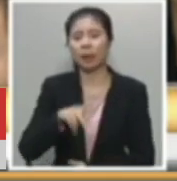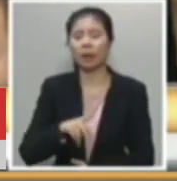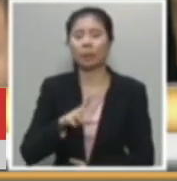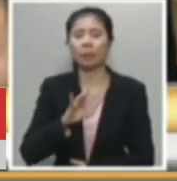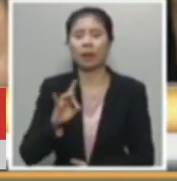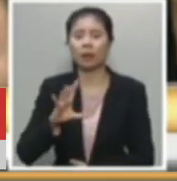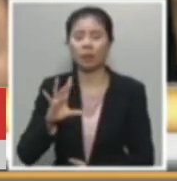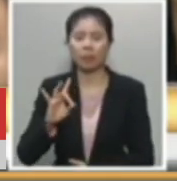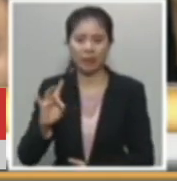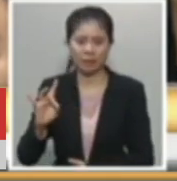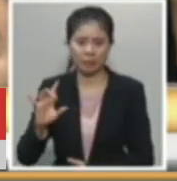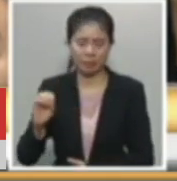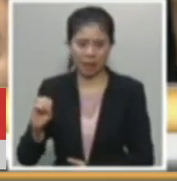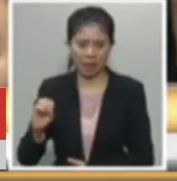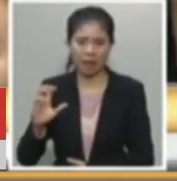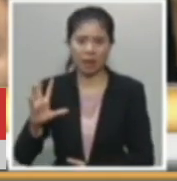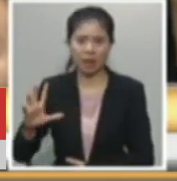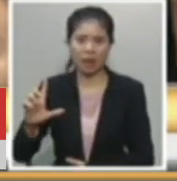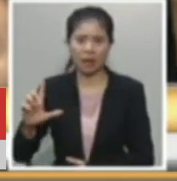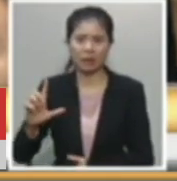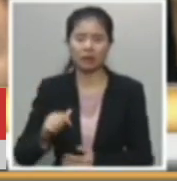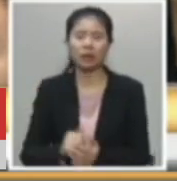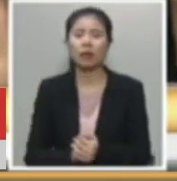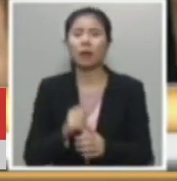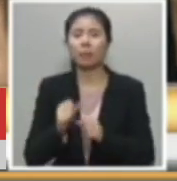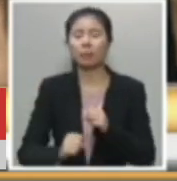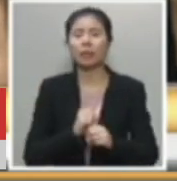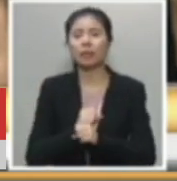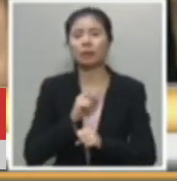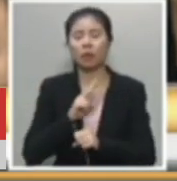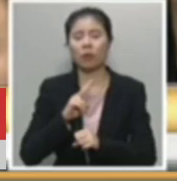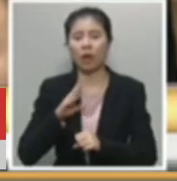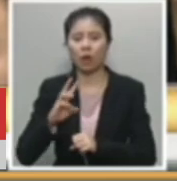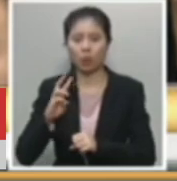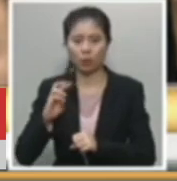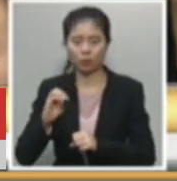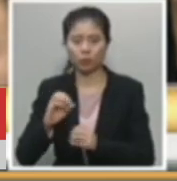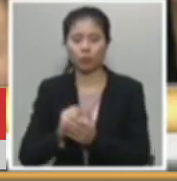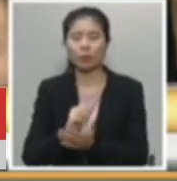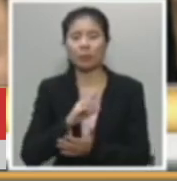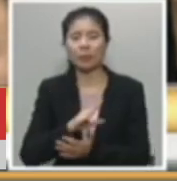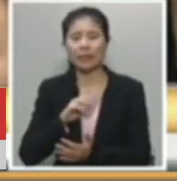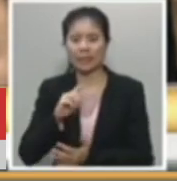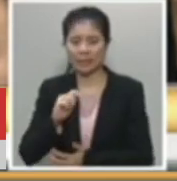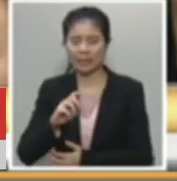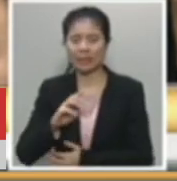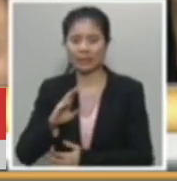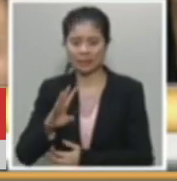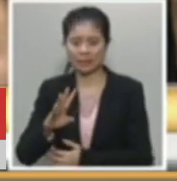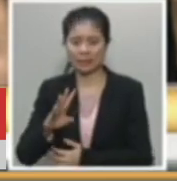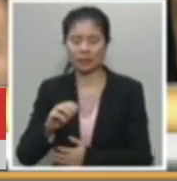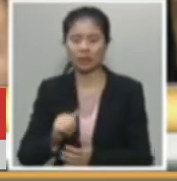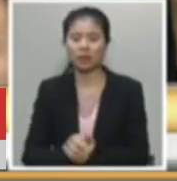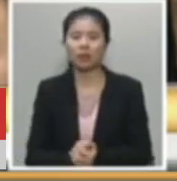3,385 ล้านบาทปี60ซื้อรถถัง VT4 จากจีน10คันครับ